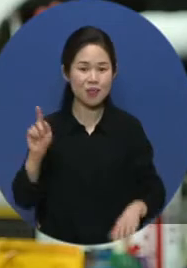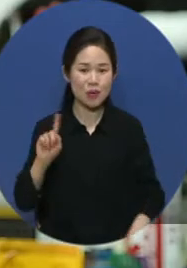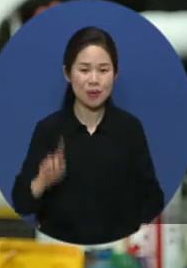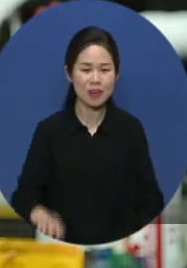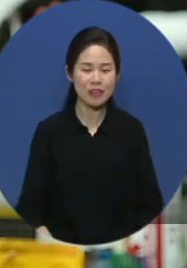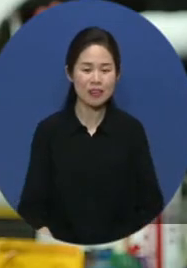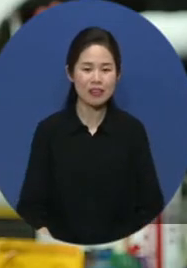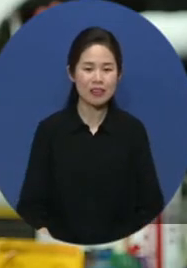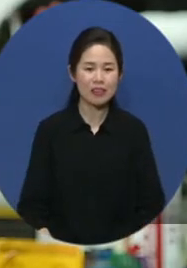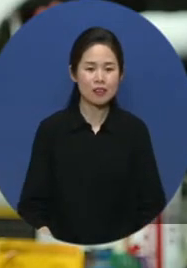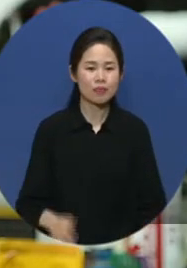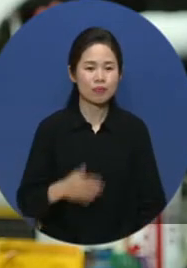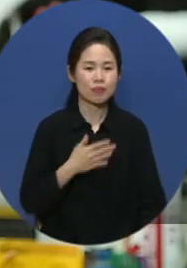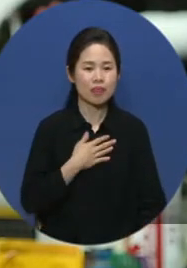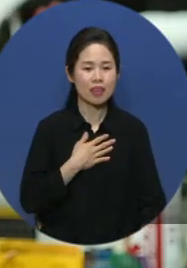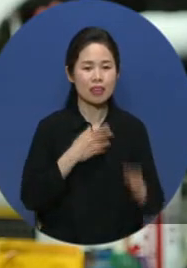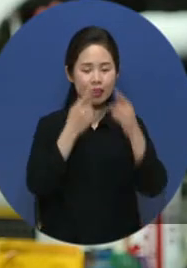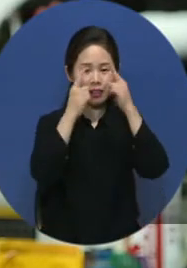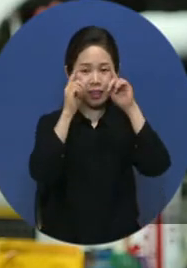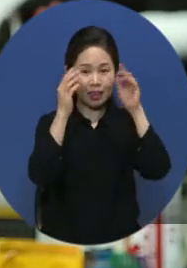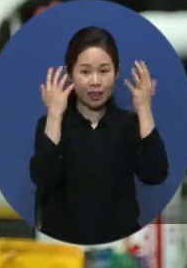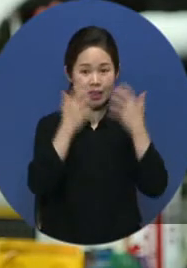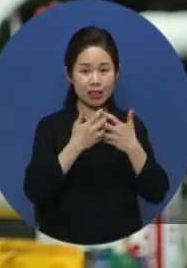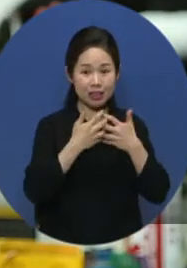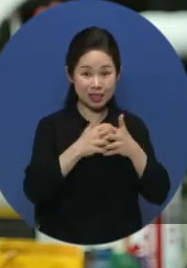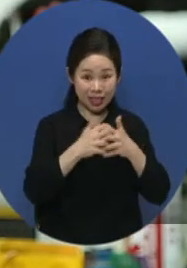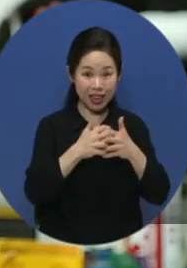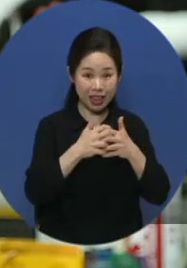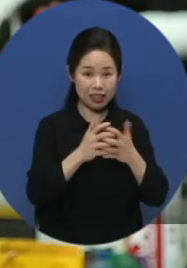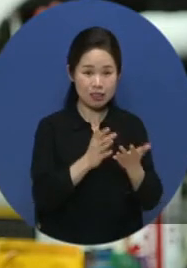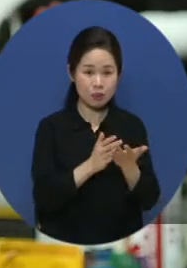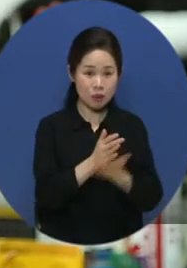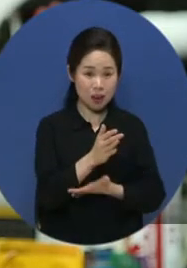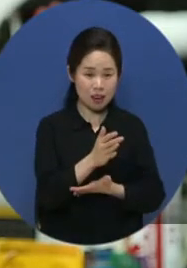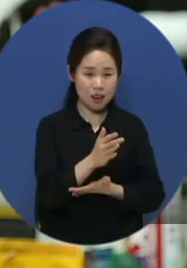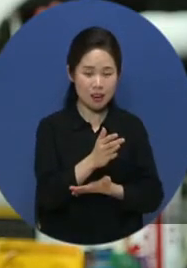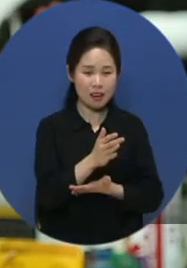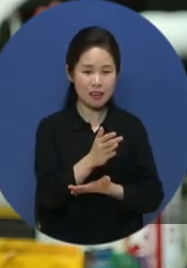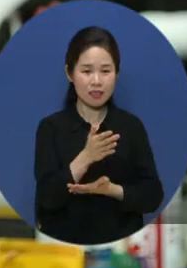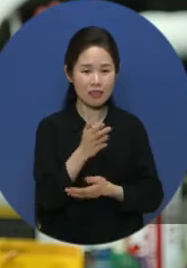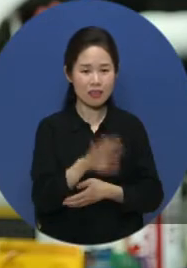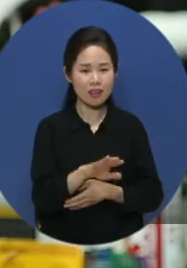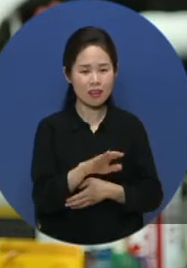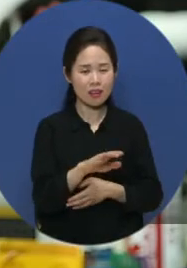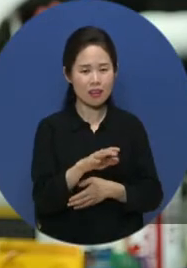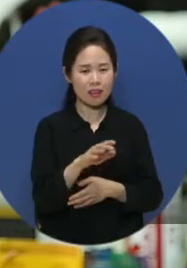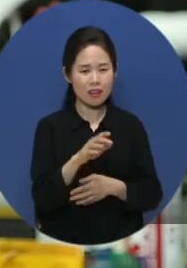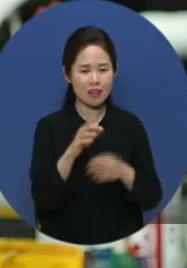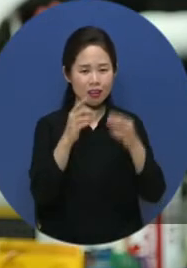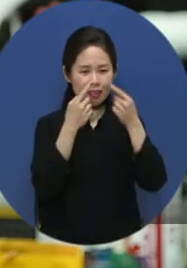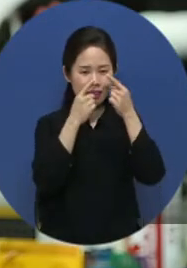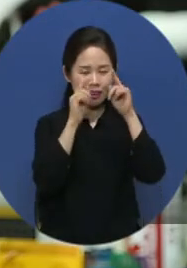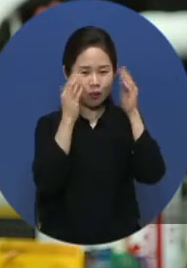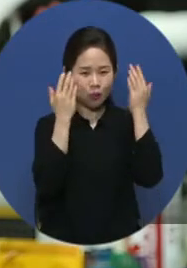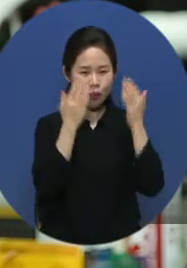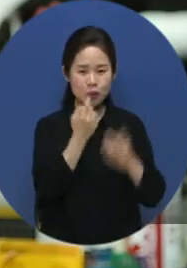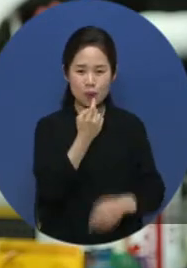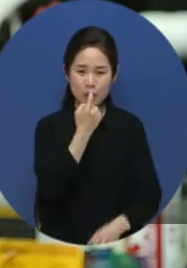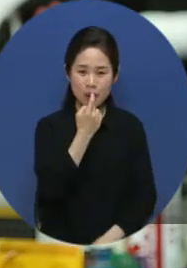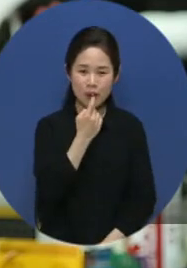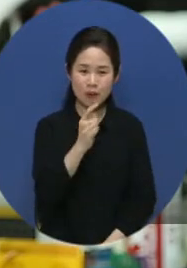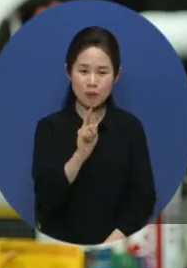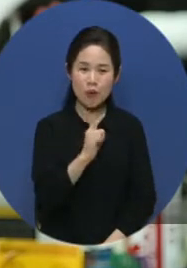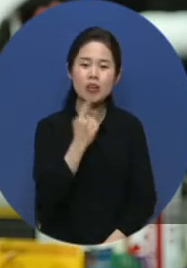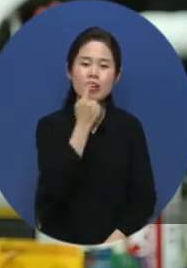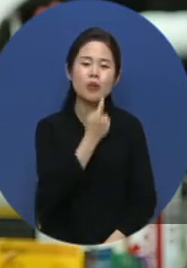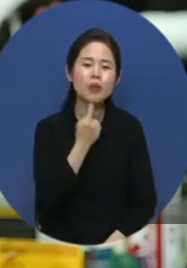우선 대학교에서 이제 전공을 기계공학을 전공을 했는데요. 대학교에서 배우는 거는 보통